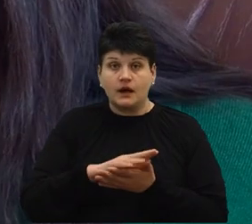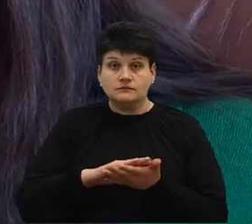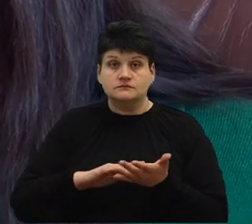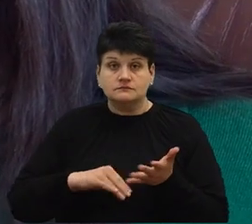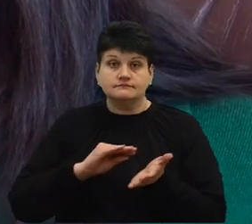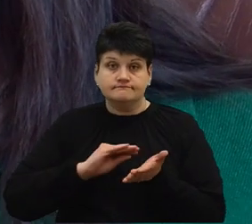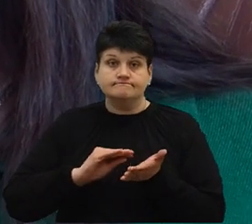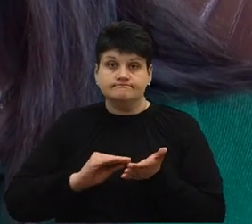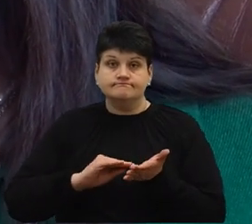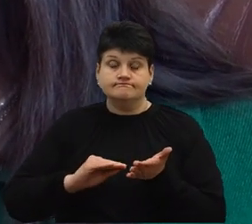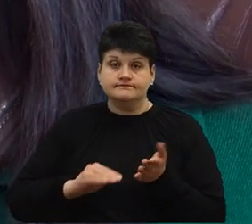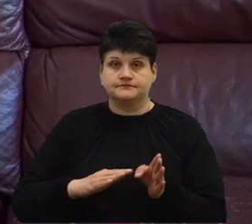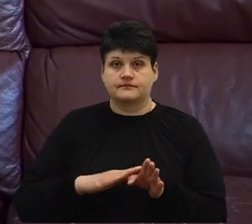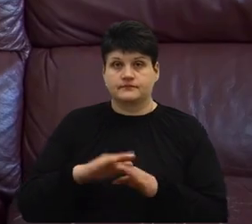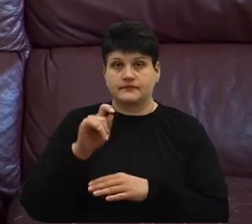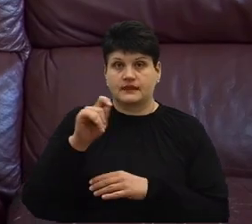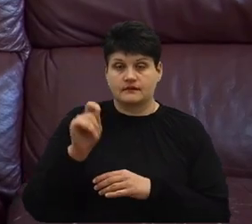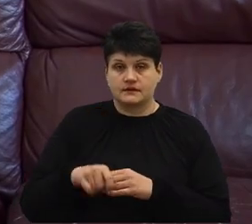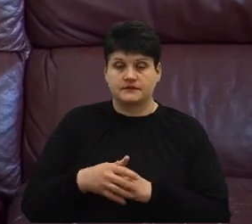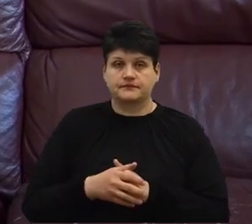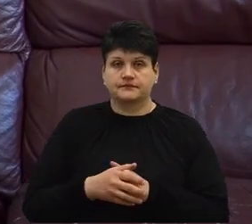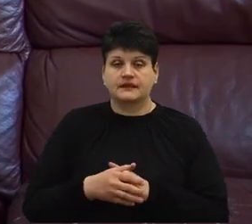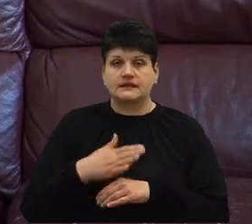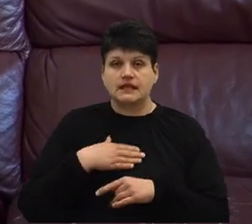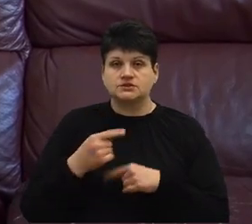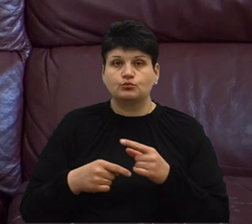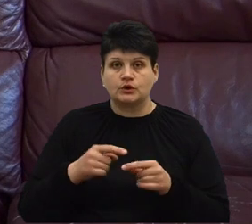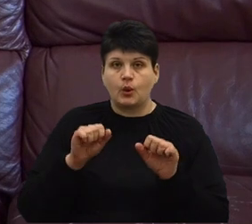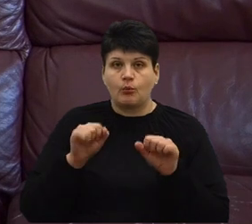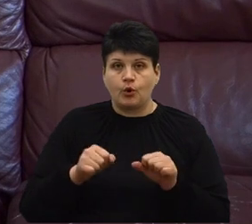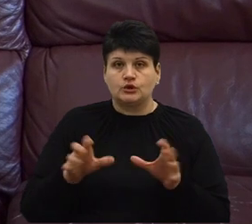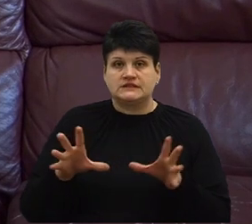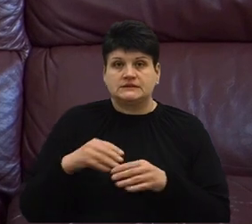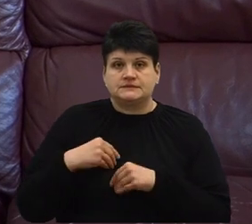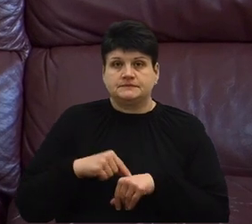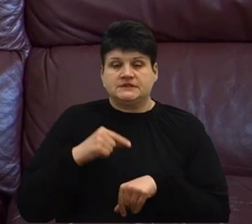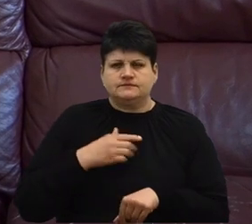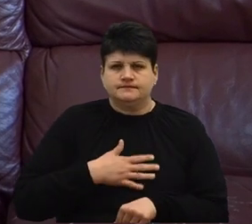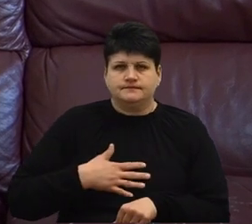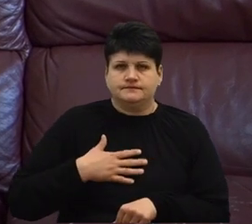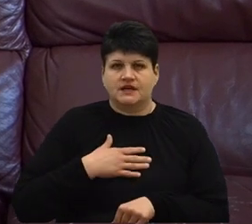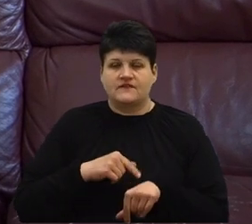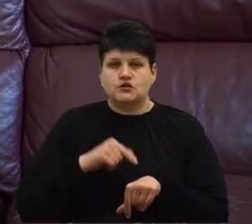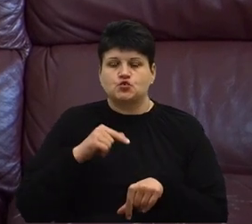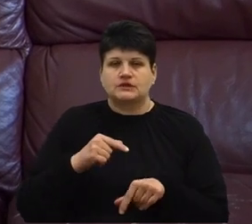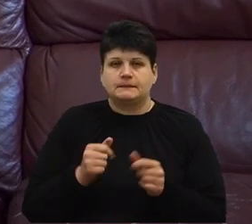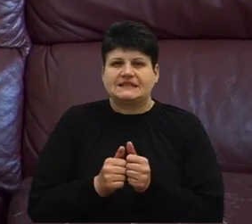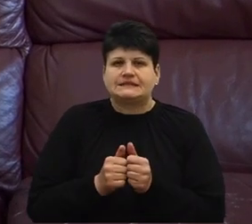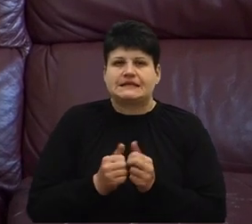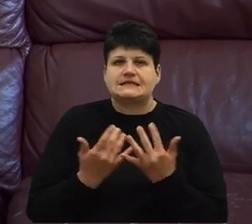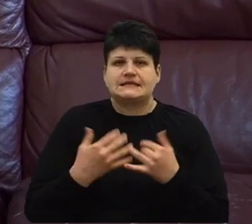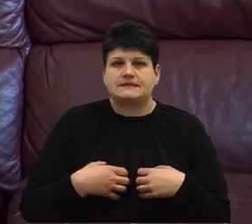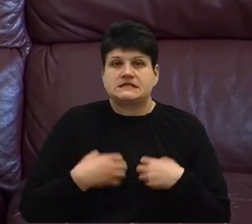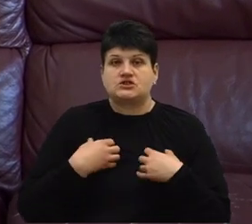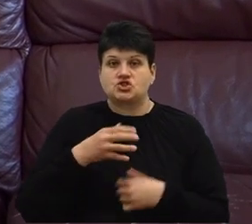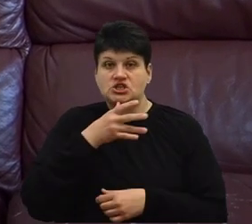від початку повномасштабної війни от щоб наші покоління могла співпережити і відчути ближче наскільки ці були